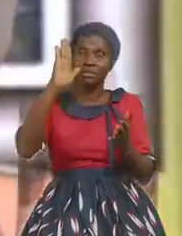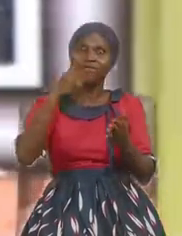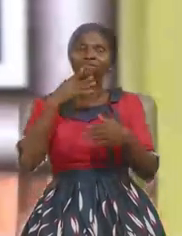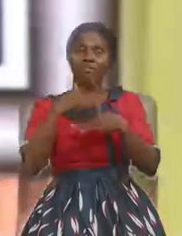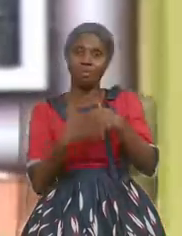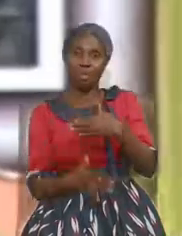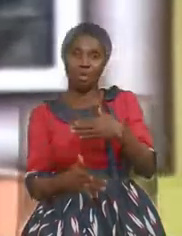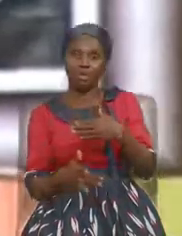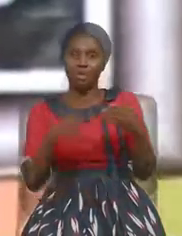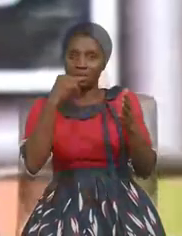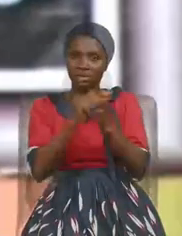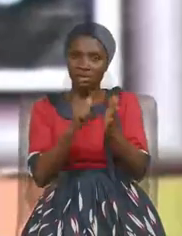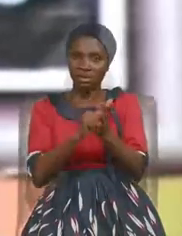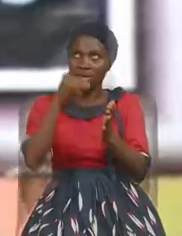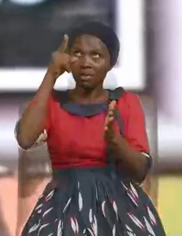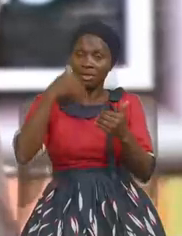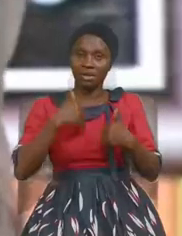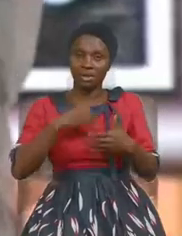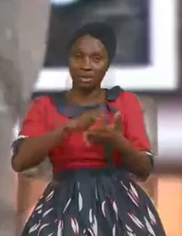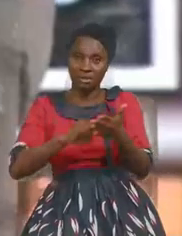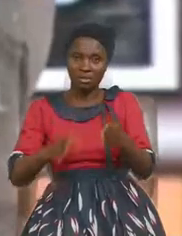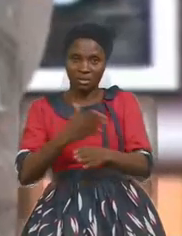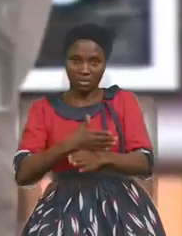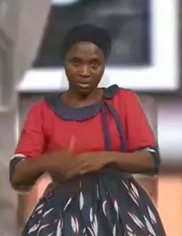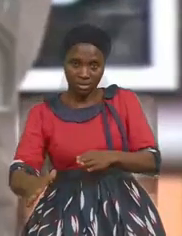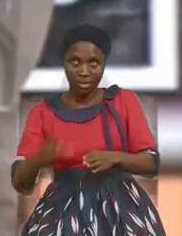il dit, il a effacé, il a ôté